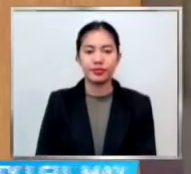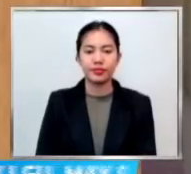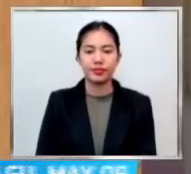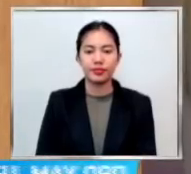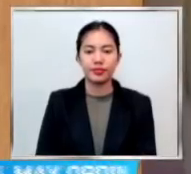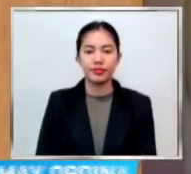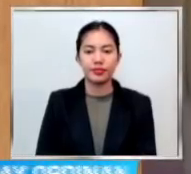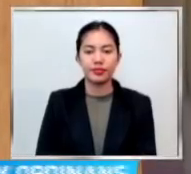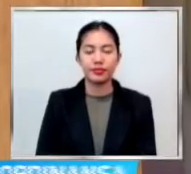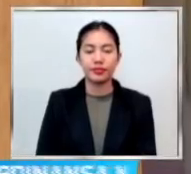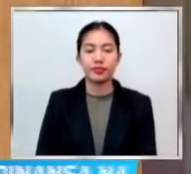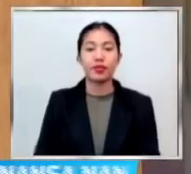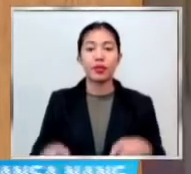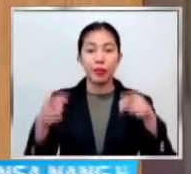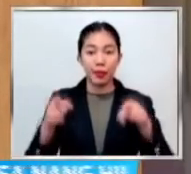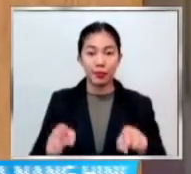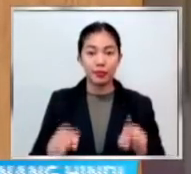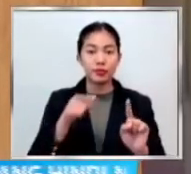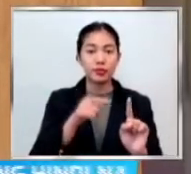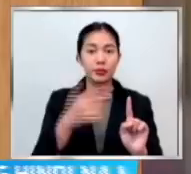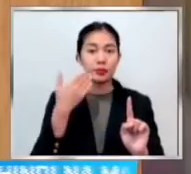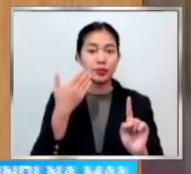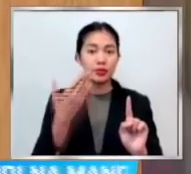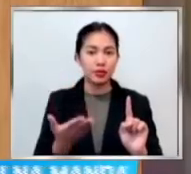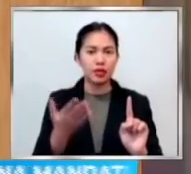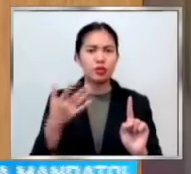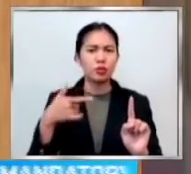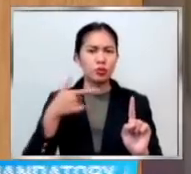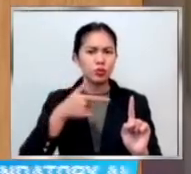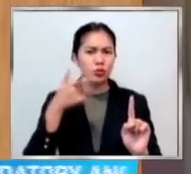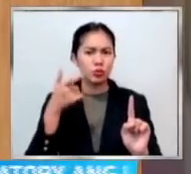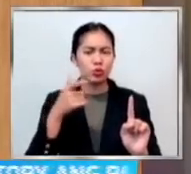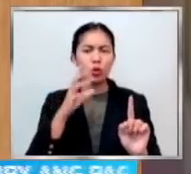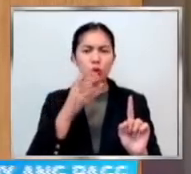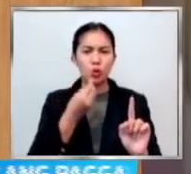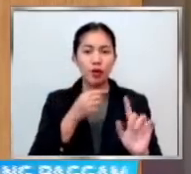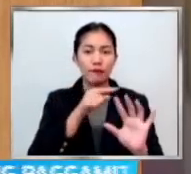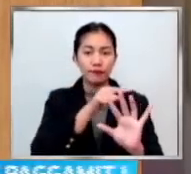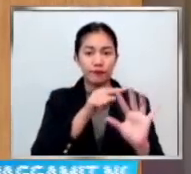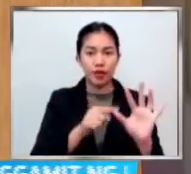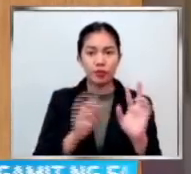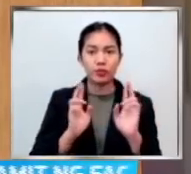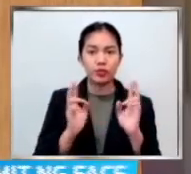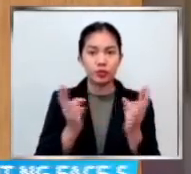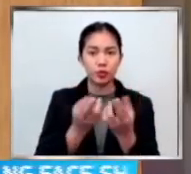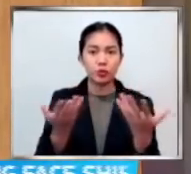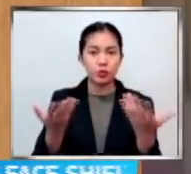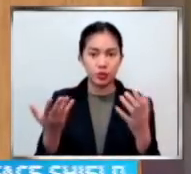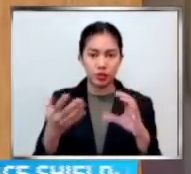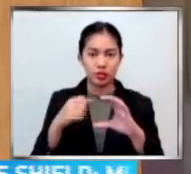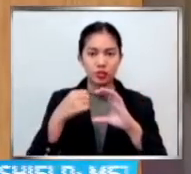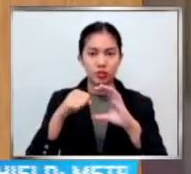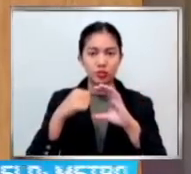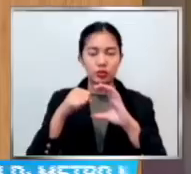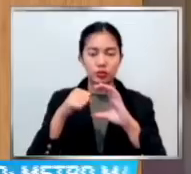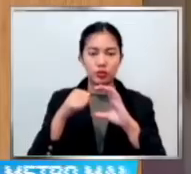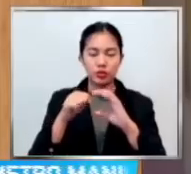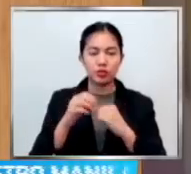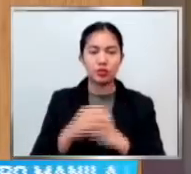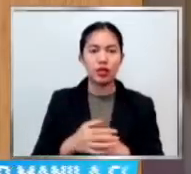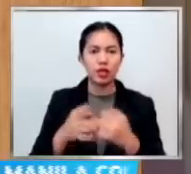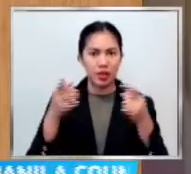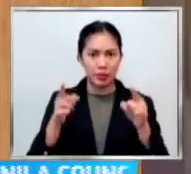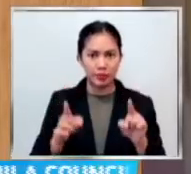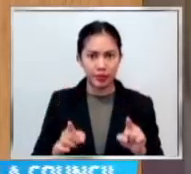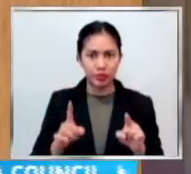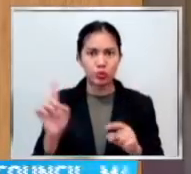Patay po sa pamamaril at pagsabog ng granada ang 5 magkakaanak sa Milaor, Camarines Sur. Ang ugat po ng krimen, away